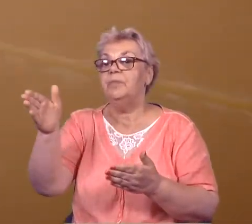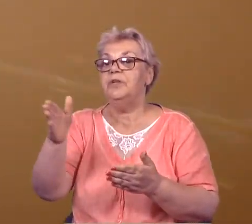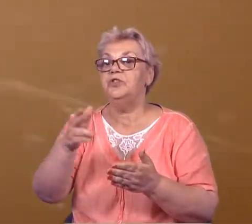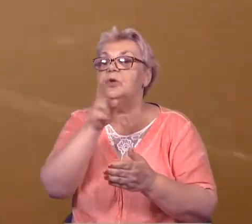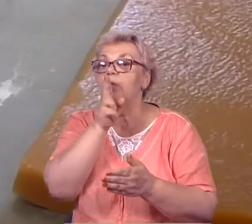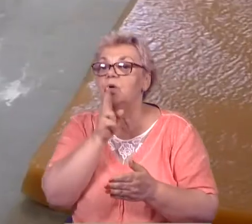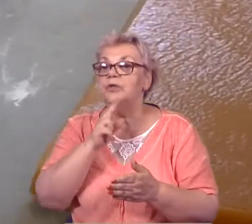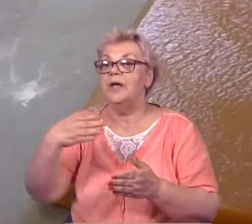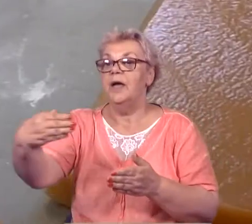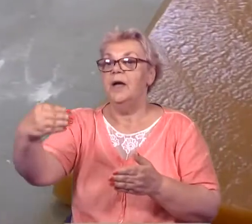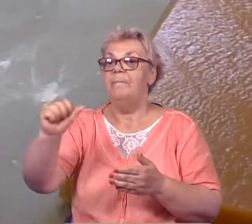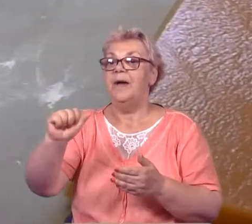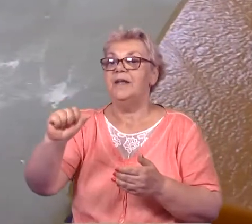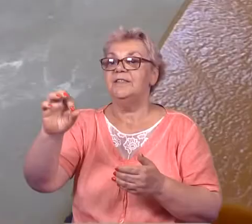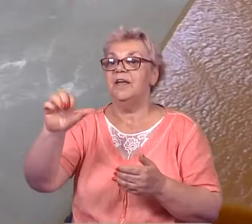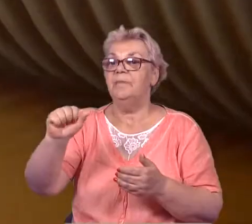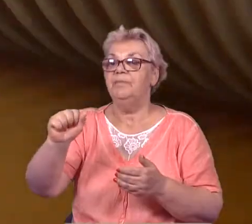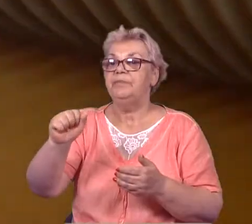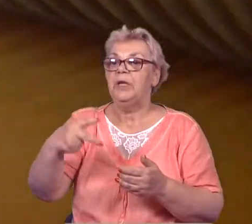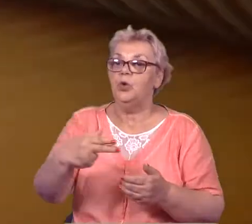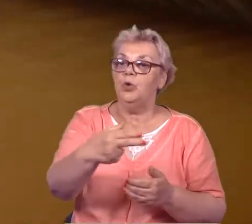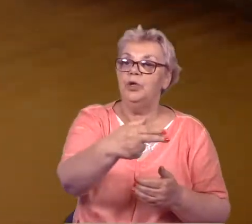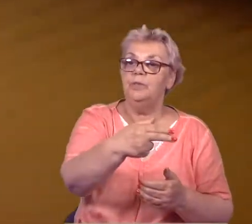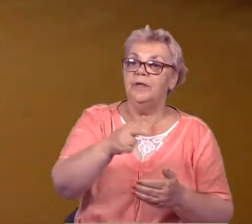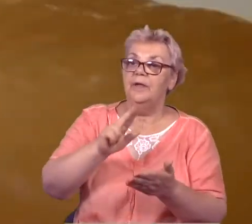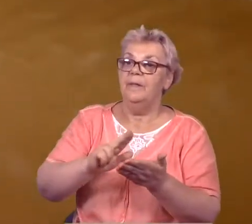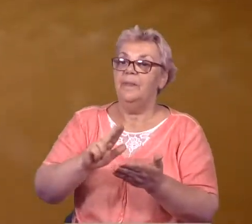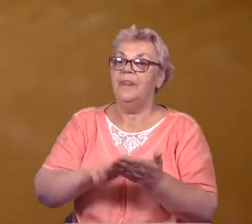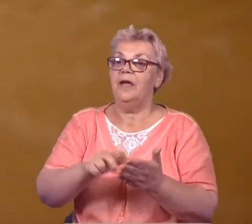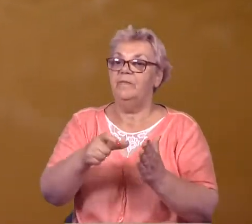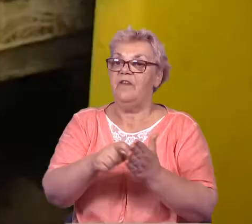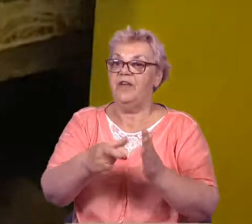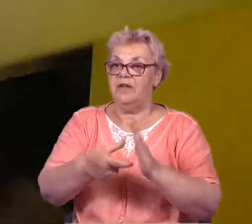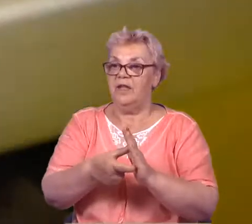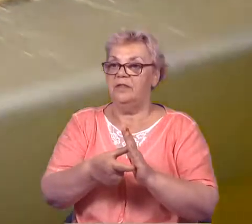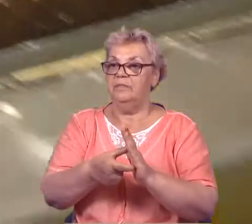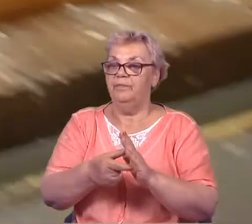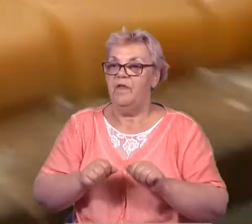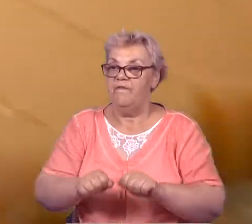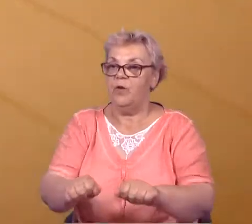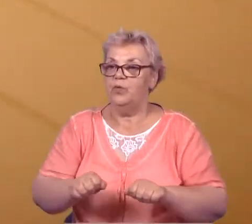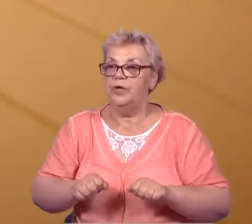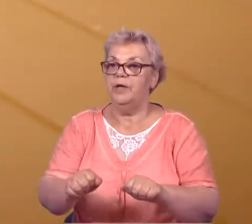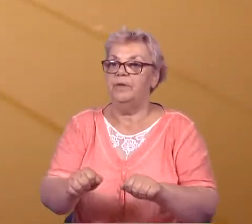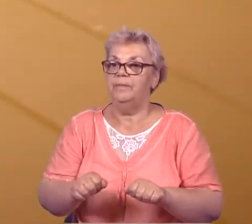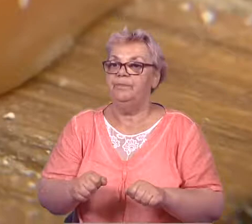i następnie idzie na walcarkę, wałuje tę masę i w paseczki.